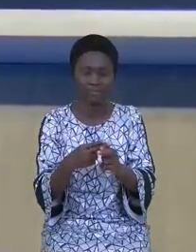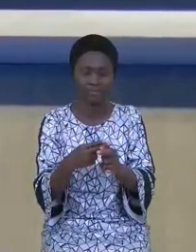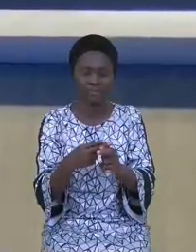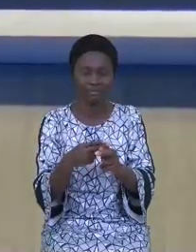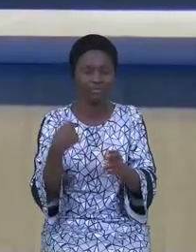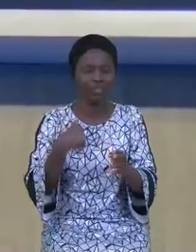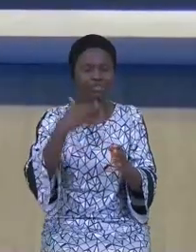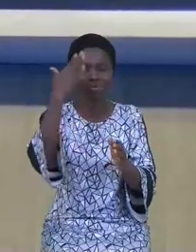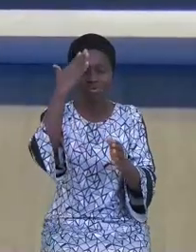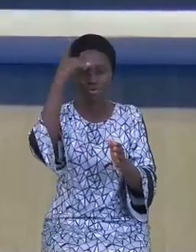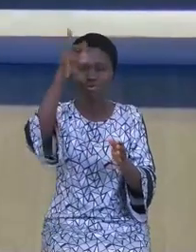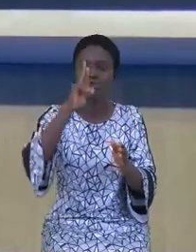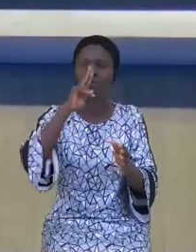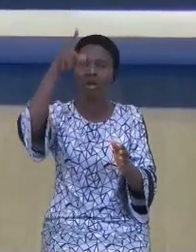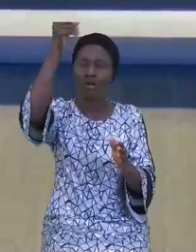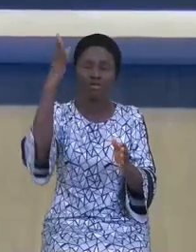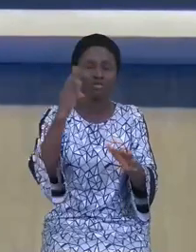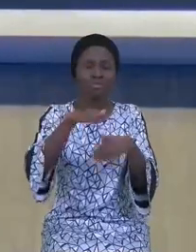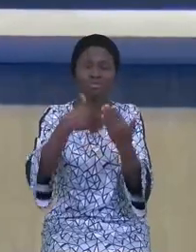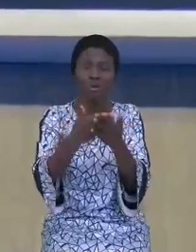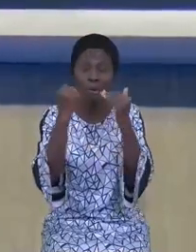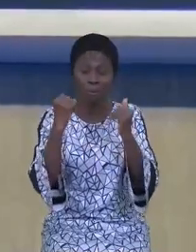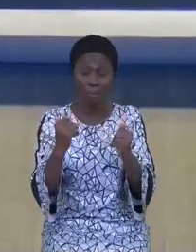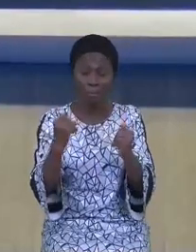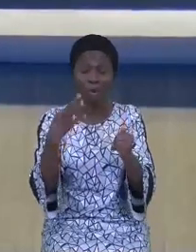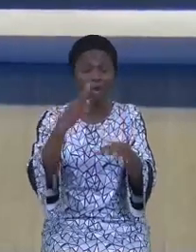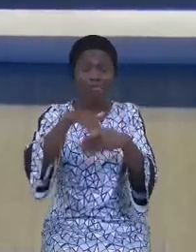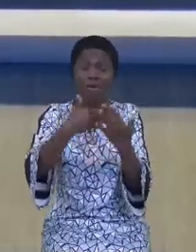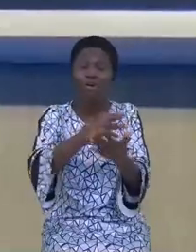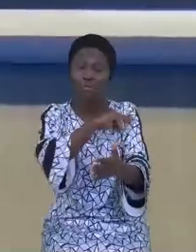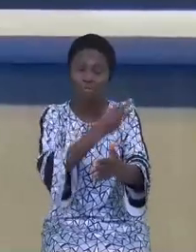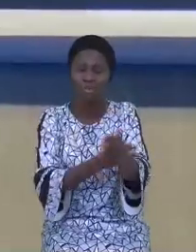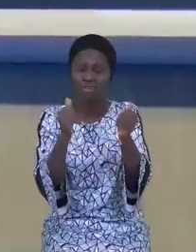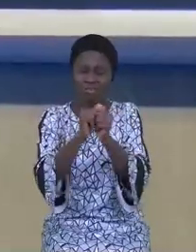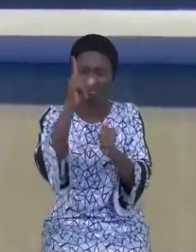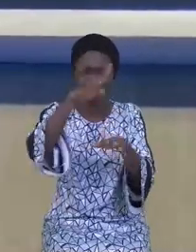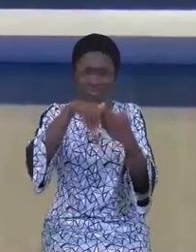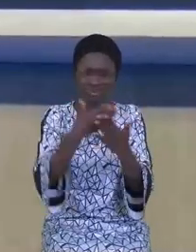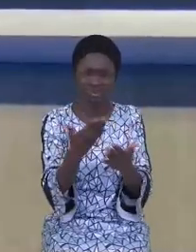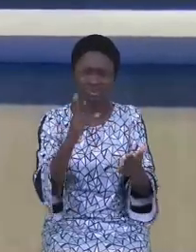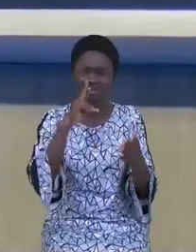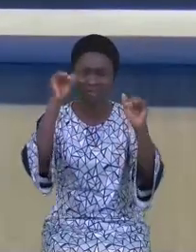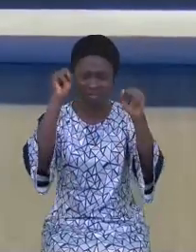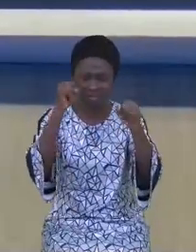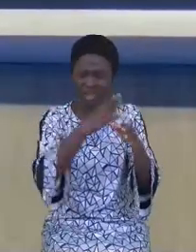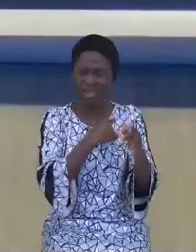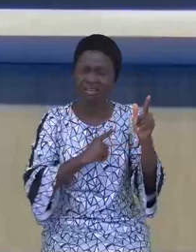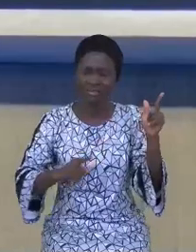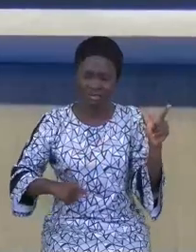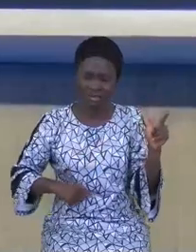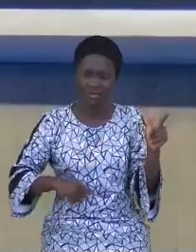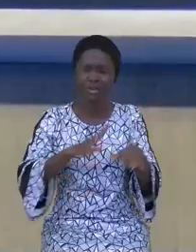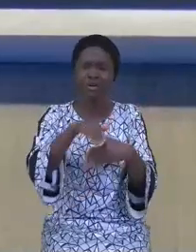Nous savons que tu es le Dieu de toute puissance, le Dieu de toute puissance. Avec toi, tout est possible.